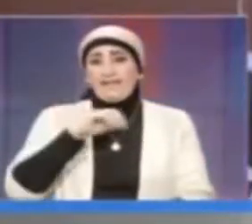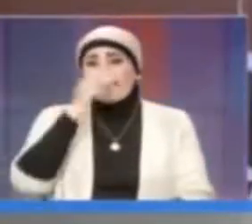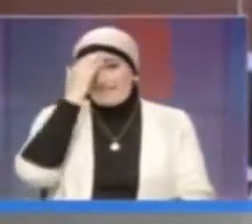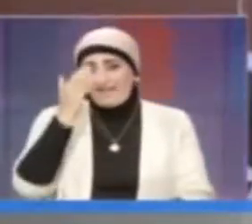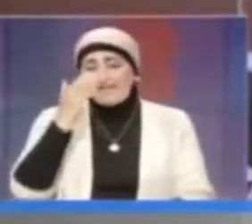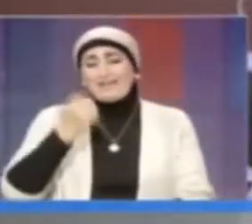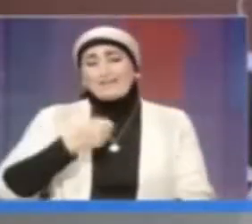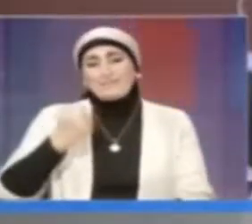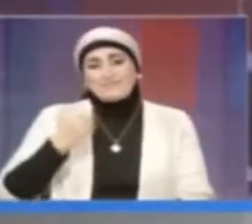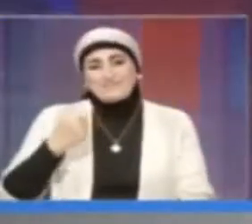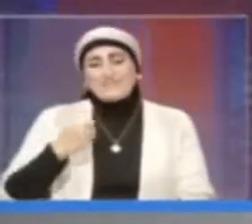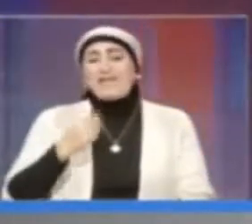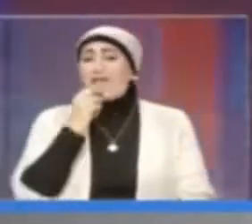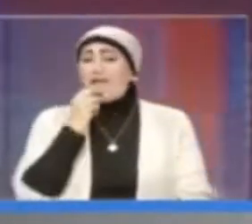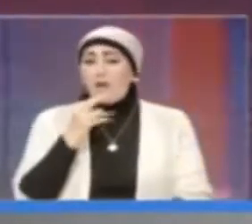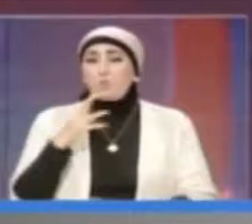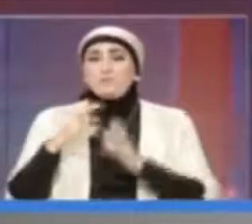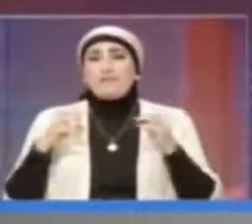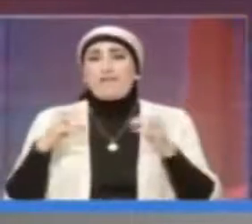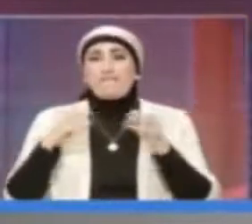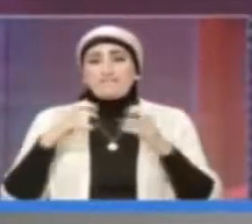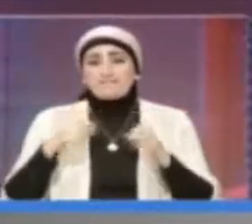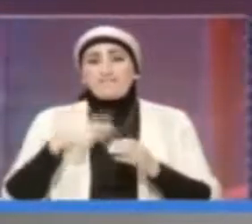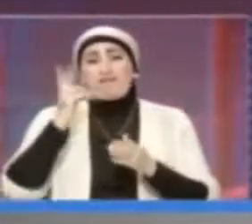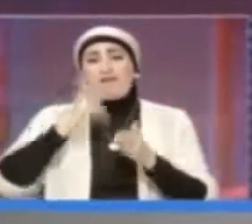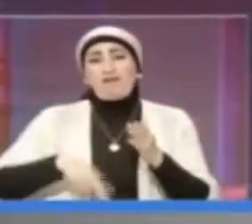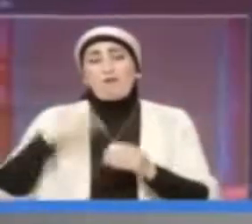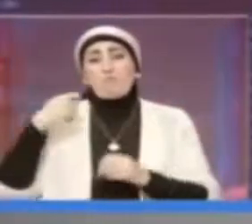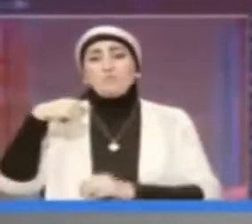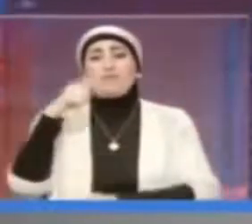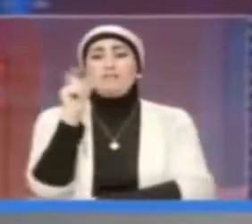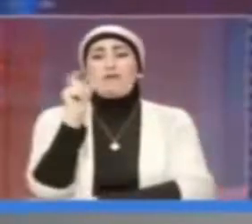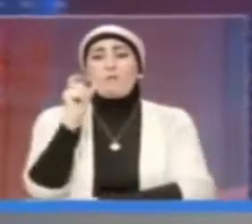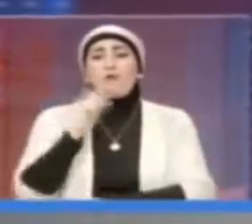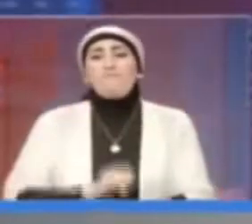بعد مساء الخير، أطلعنا على تفاصيل قرارات وزارة الأوقاف.